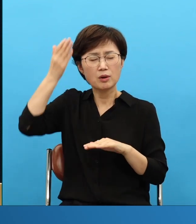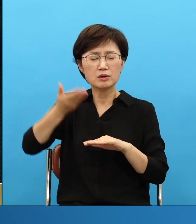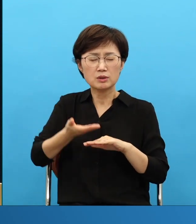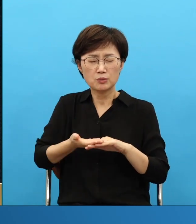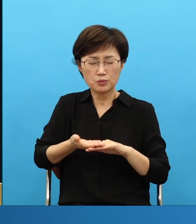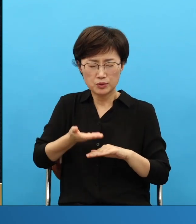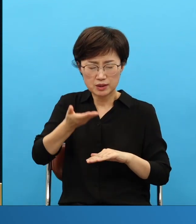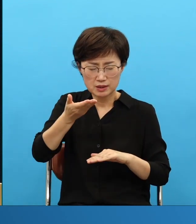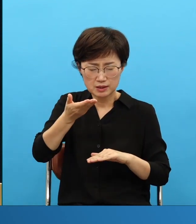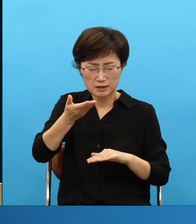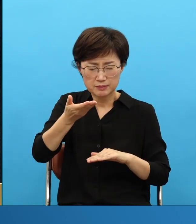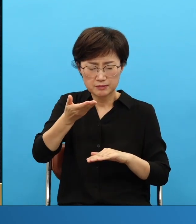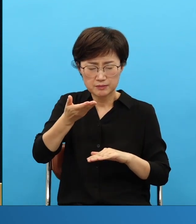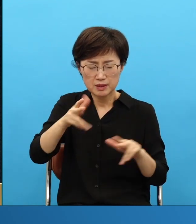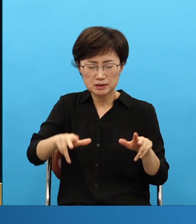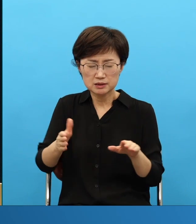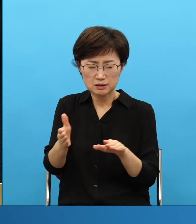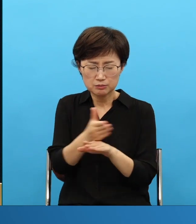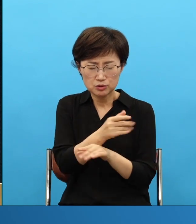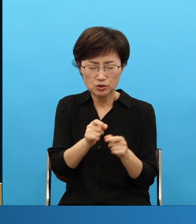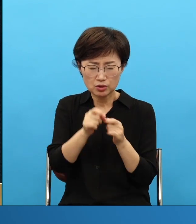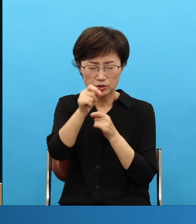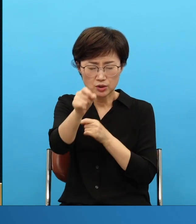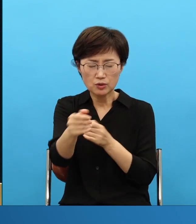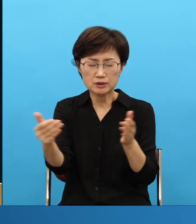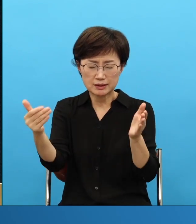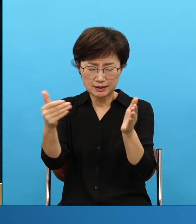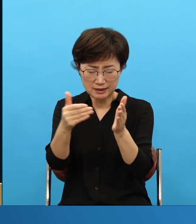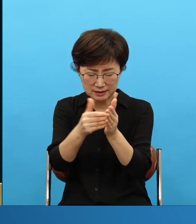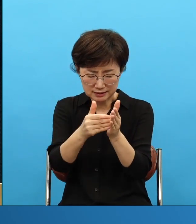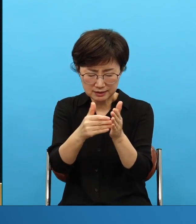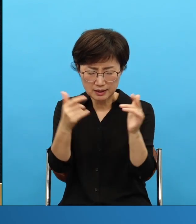of the future, 지금부터 영원까지